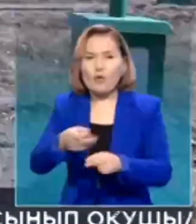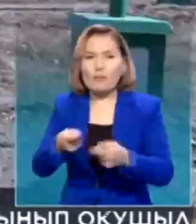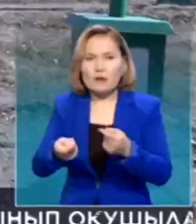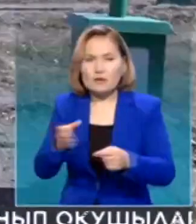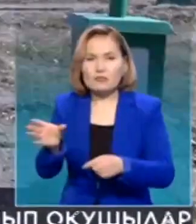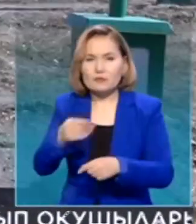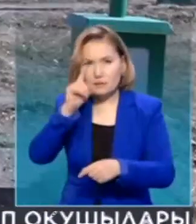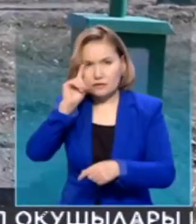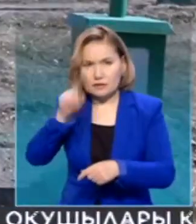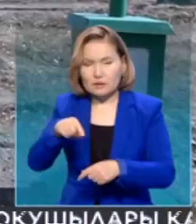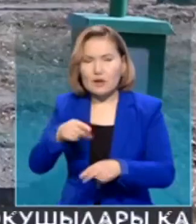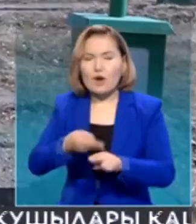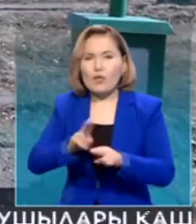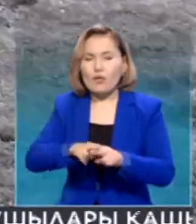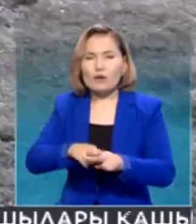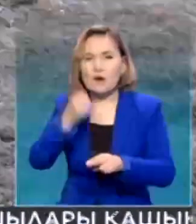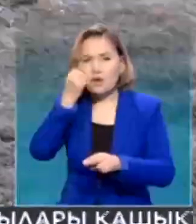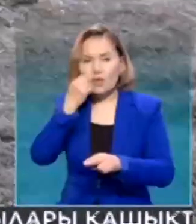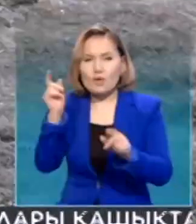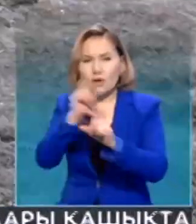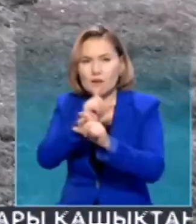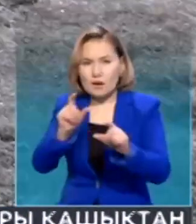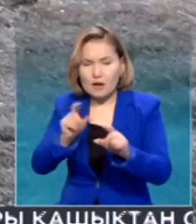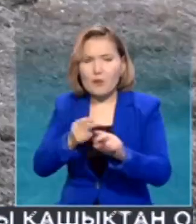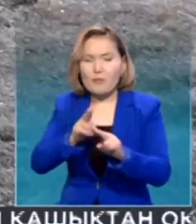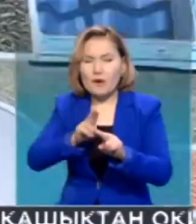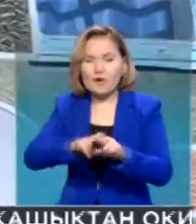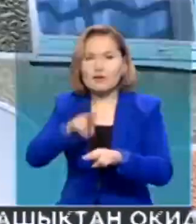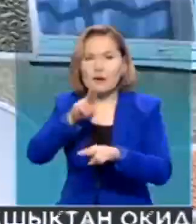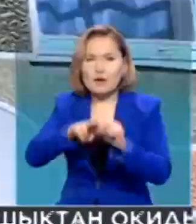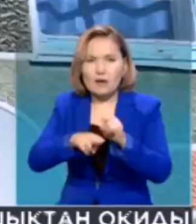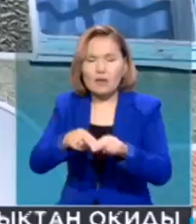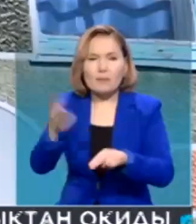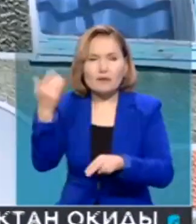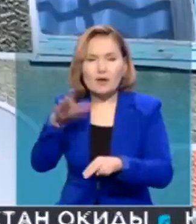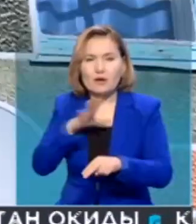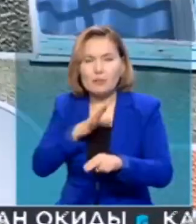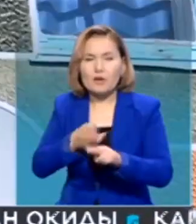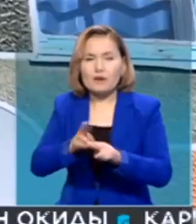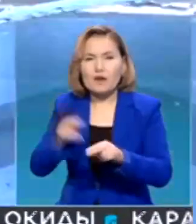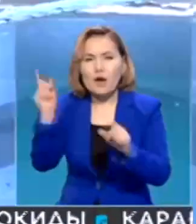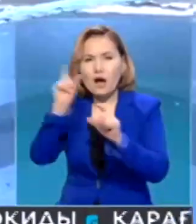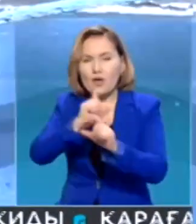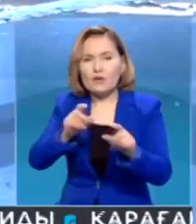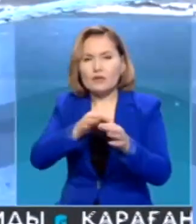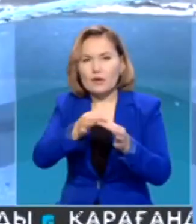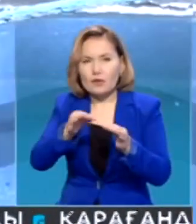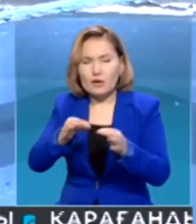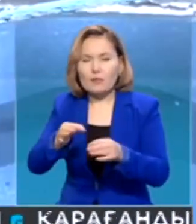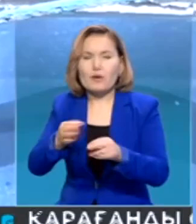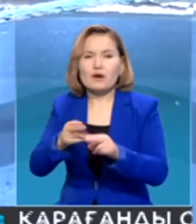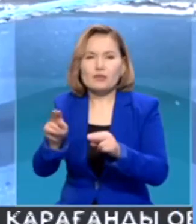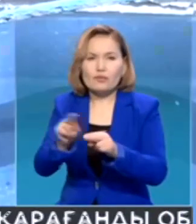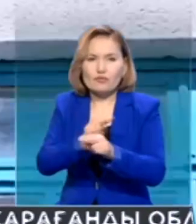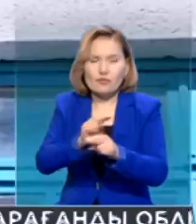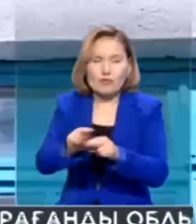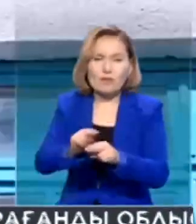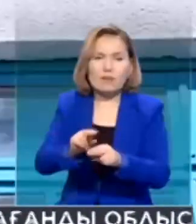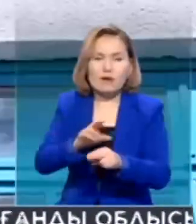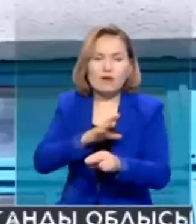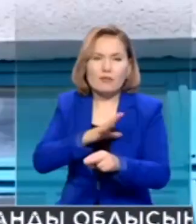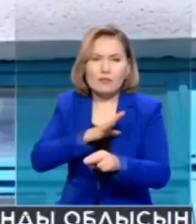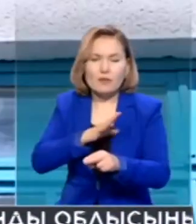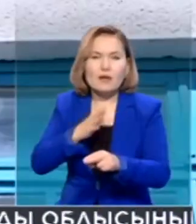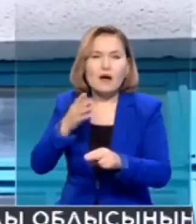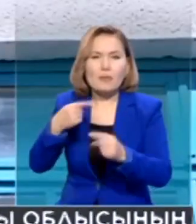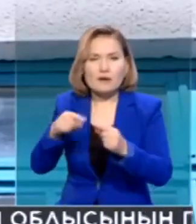біледі. Бұл аудандағы ең көне мектеп, бұдан кейін салынғандар 2-3 мәрте жөнделіпті. Ауыл аудан орталығынан шалғай, комиссия келмейді, жөндеу